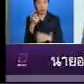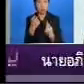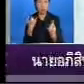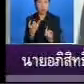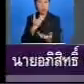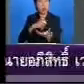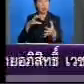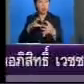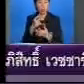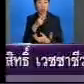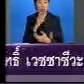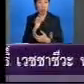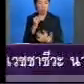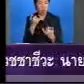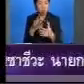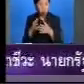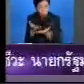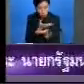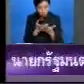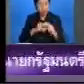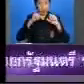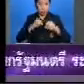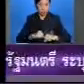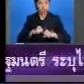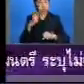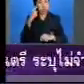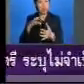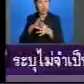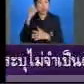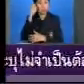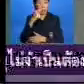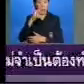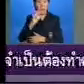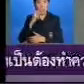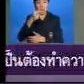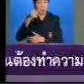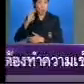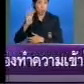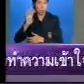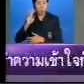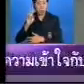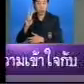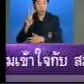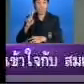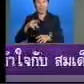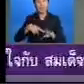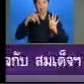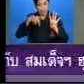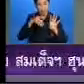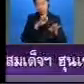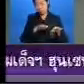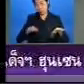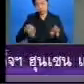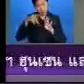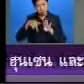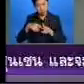กล่าวถึงครม.ที่มีการมีมตินะครับในการอนุมัติเช่ารถเมย์ NGV 4,000 คันเนื่องจากผลการศึกษาของสำนักงานคณะกรรม